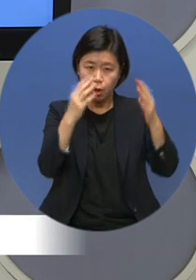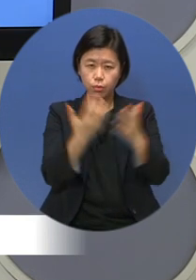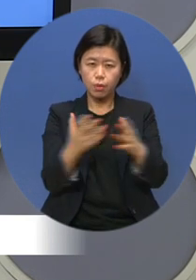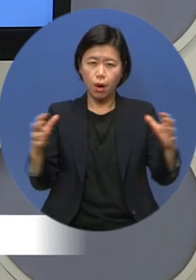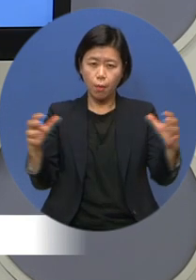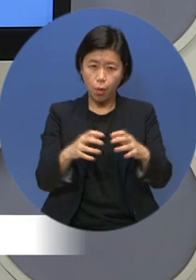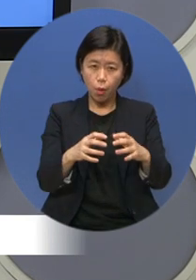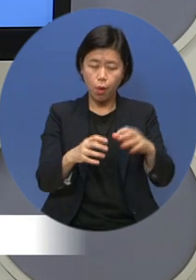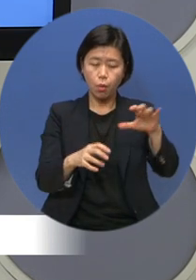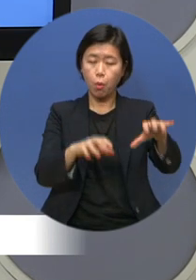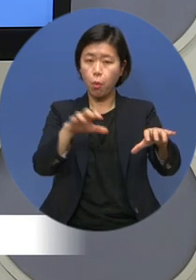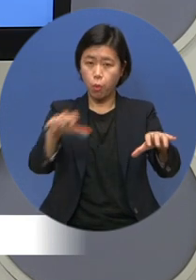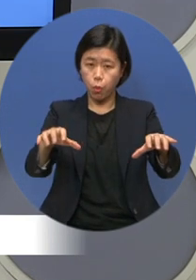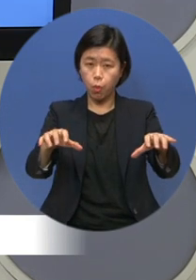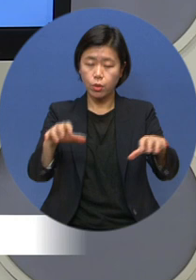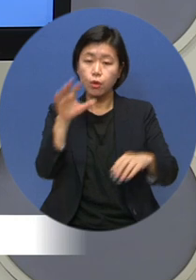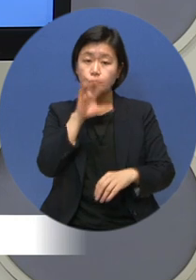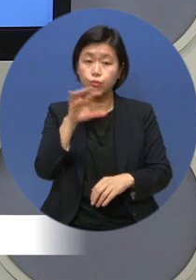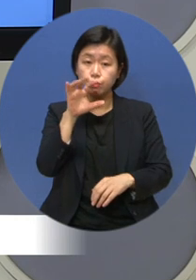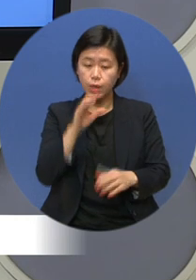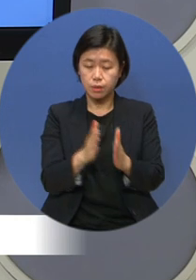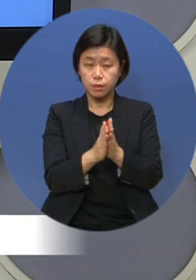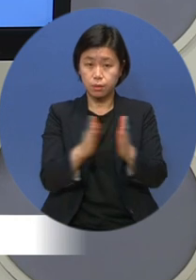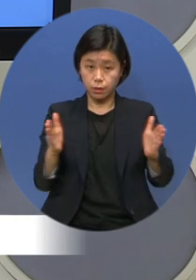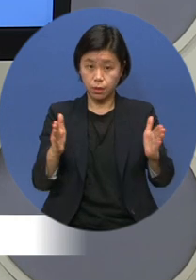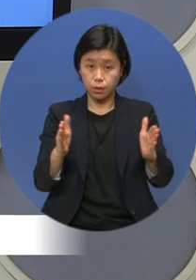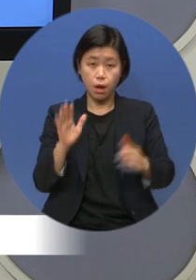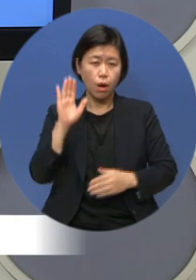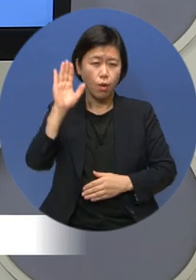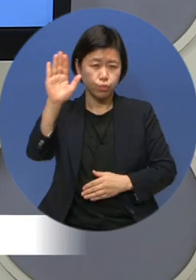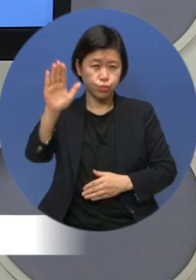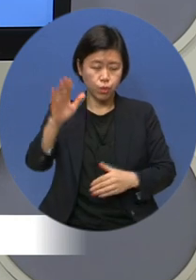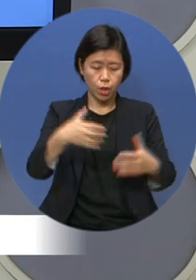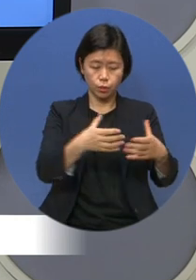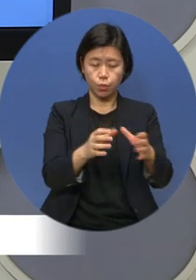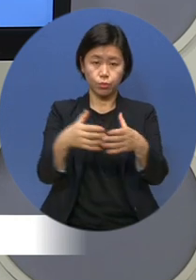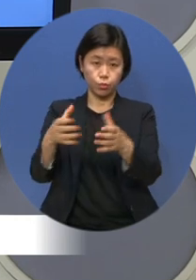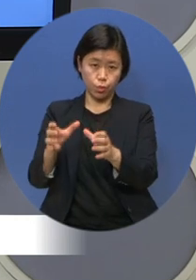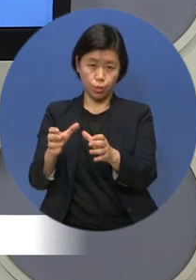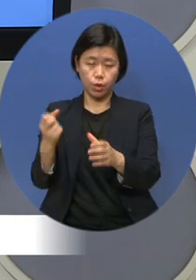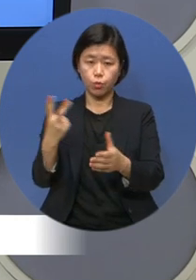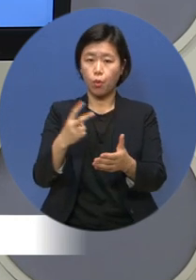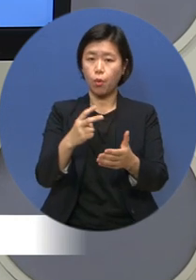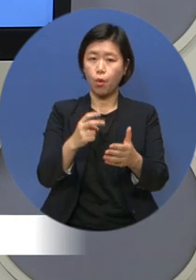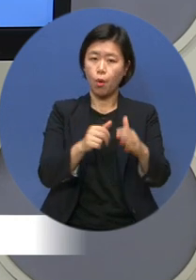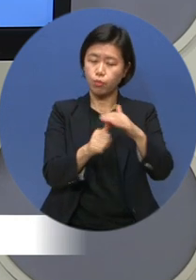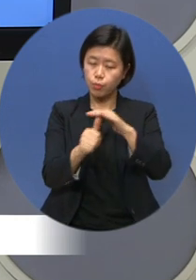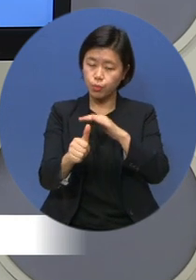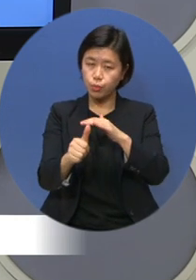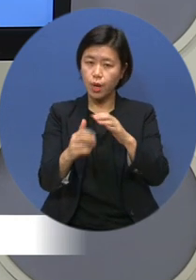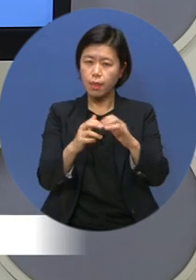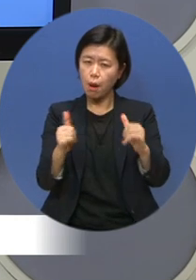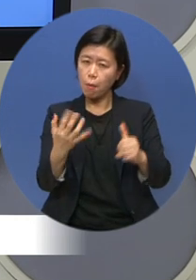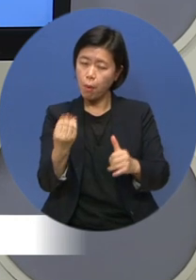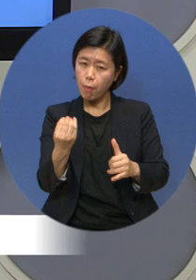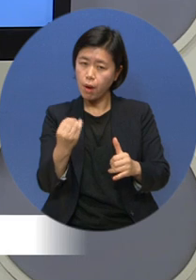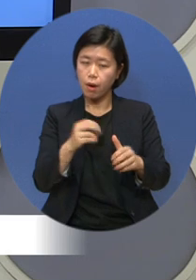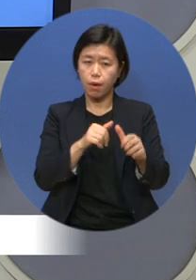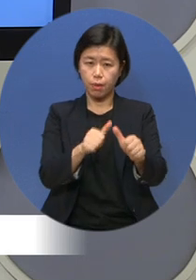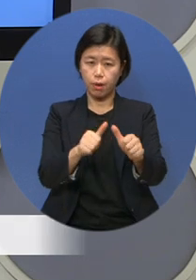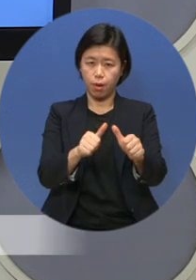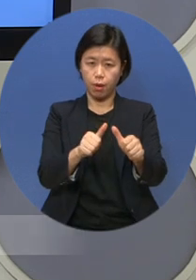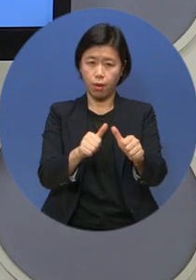경기장 등에서 훈련을 시작하며 향후 종목 딴 체력 계획에 따라 훈련 종목과 인원을 확대해 나갈